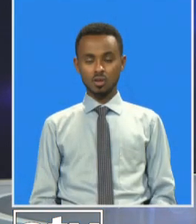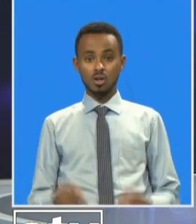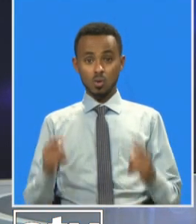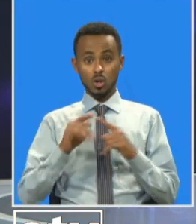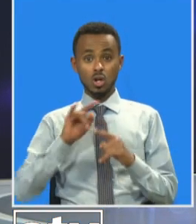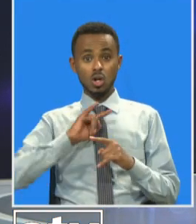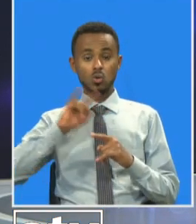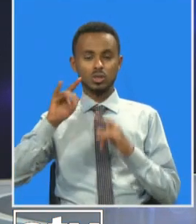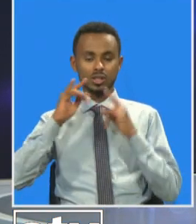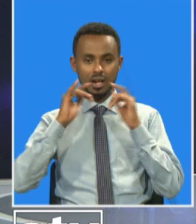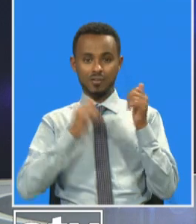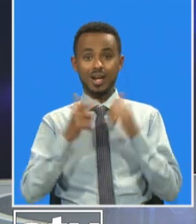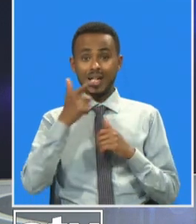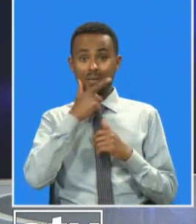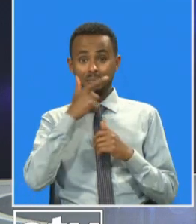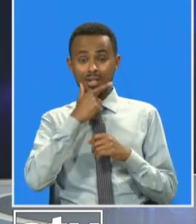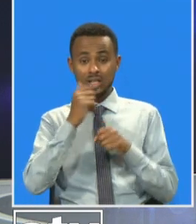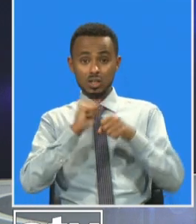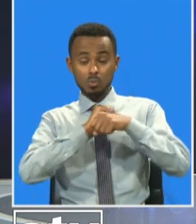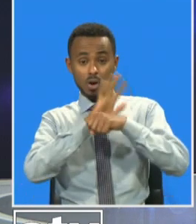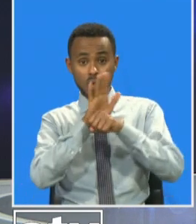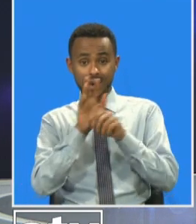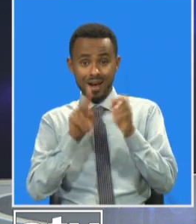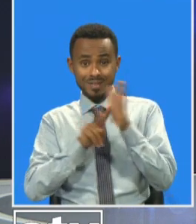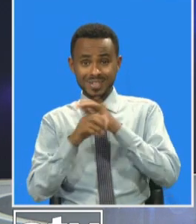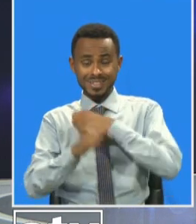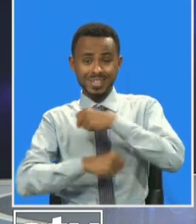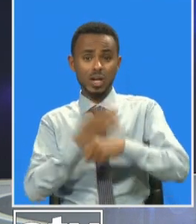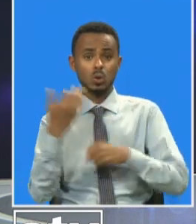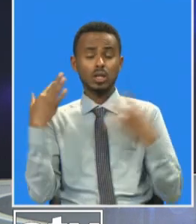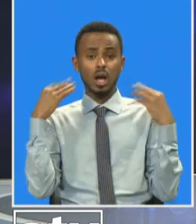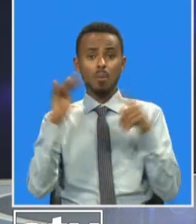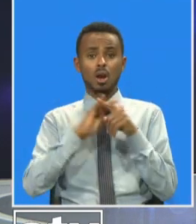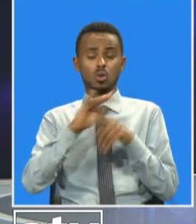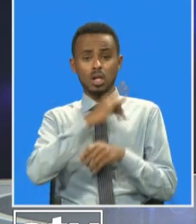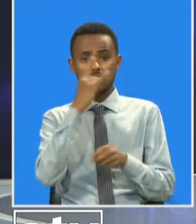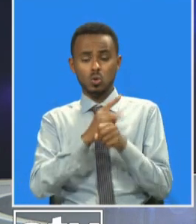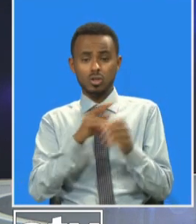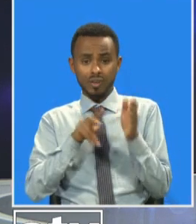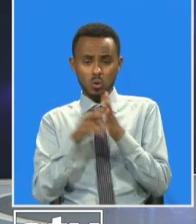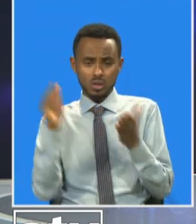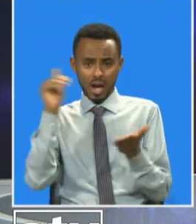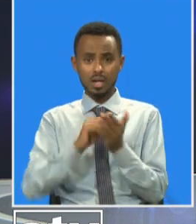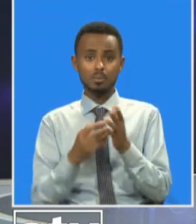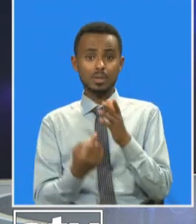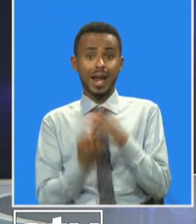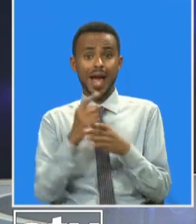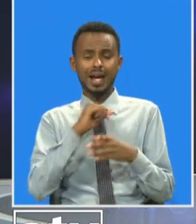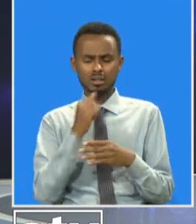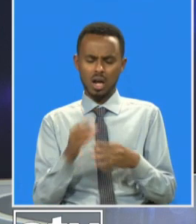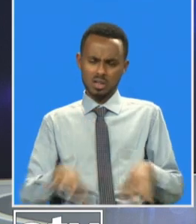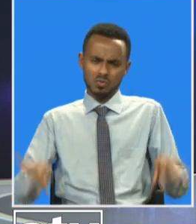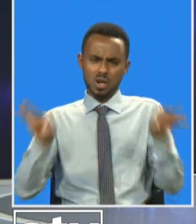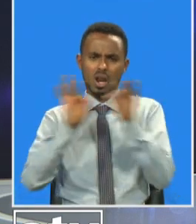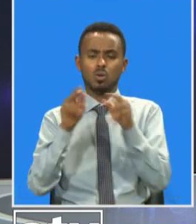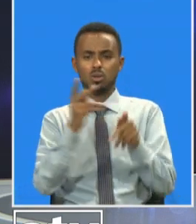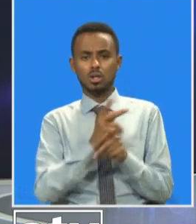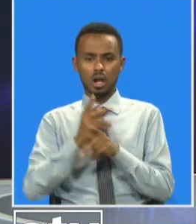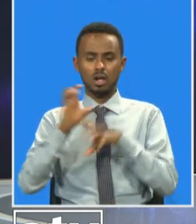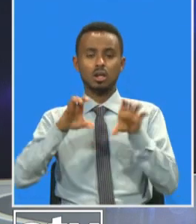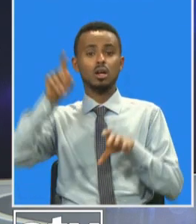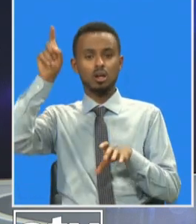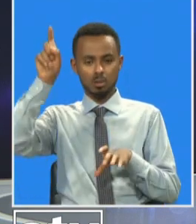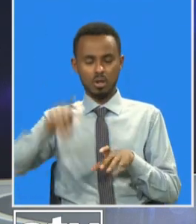ወደጽ ዘን አልፋለሁ። በእንግሊዝ በኮሮና ቫይረስ ሲሰቃዩ የነበሩ የጤና ባለሙያዎችና ዜጎች ቫይረሱ ዳግም እንዳያገረሽ አስፈላጊው ጥንቃቄ